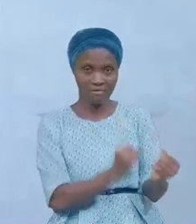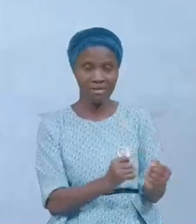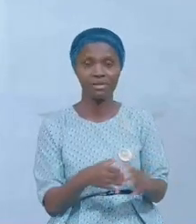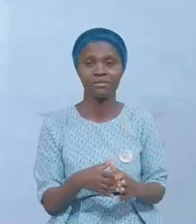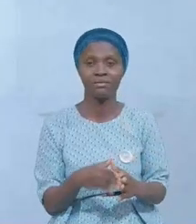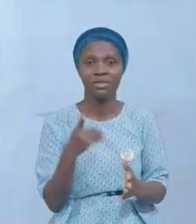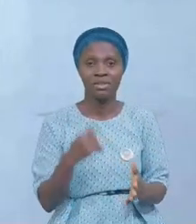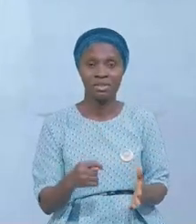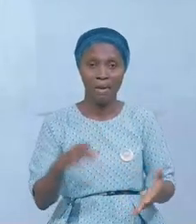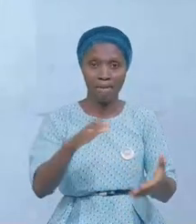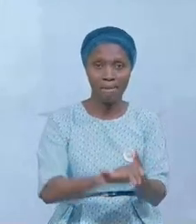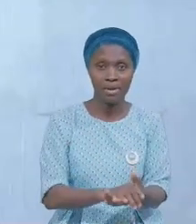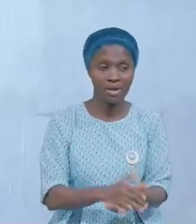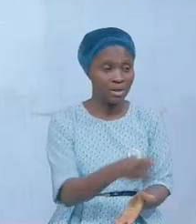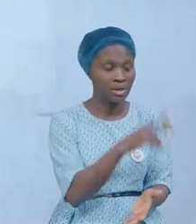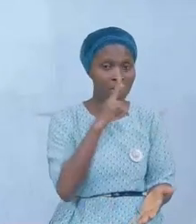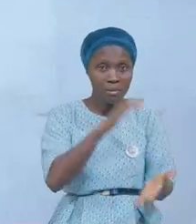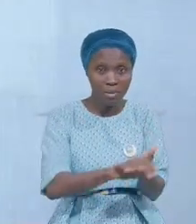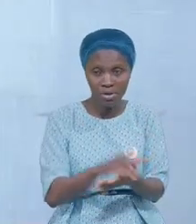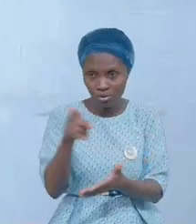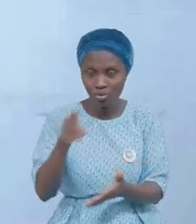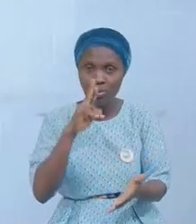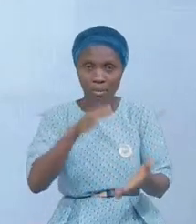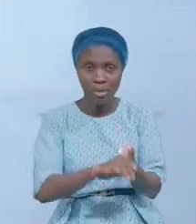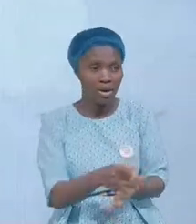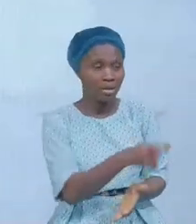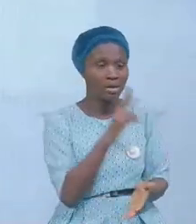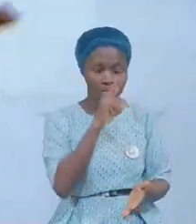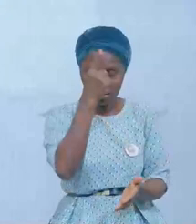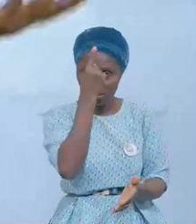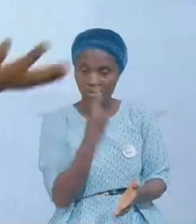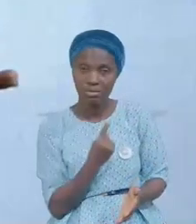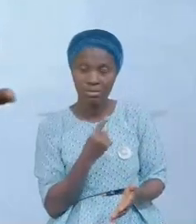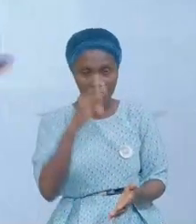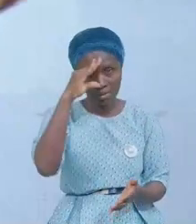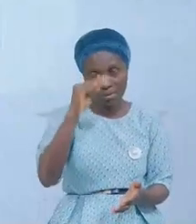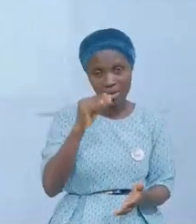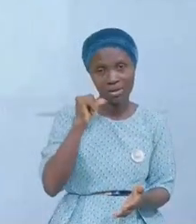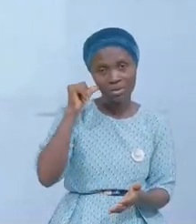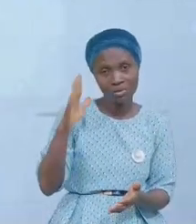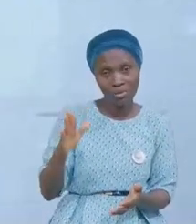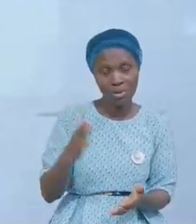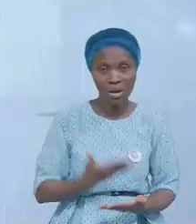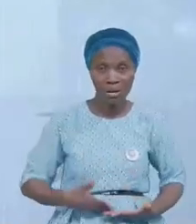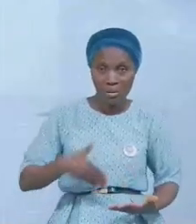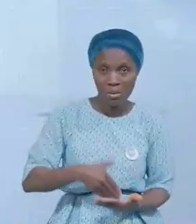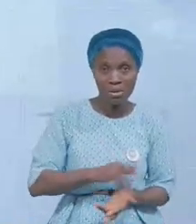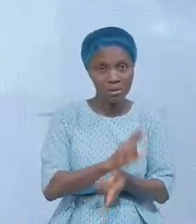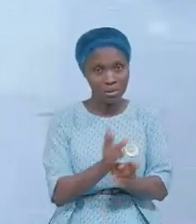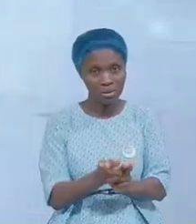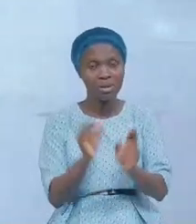Tu es marié, tu es célibataire, l'homme ou la femme, né de nouveau, pour être